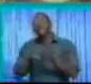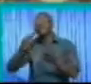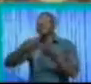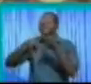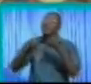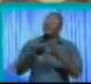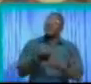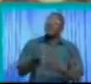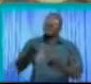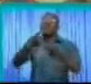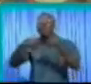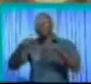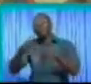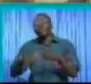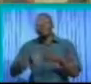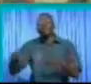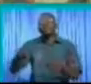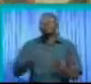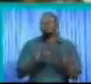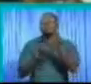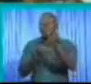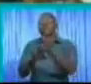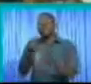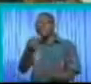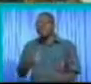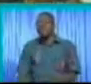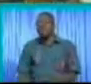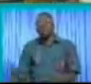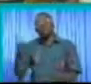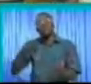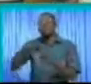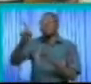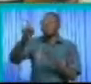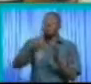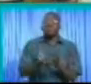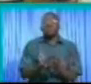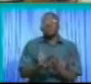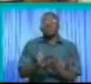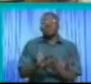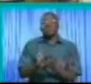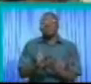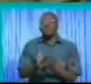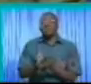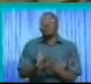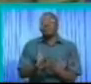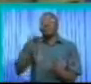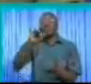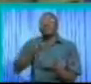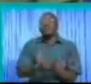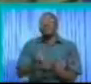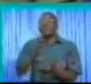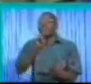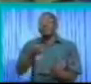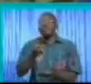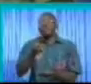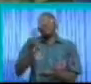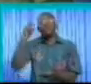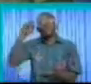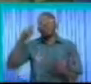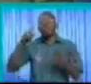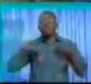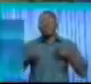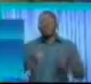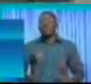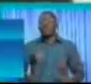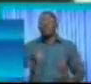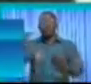venir découvrir nos potentialités en matière de tourisme et de culture également. Ce sont des tenues traditionnelles